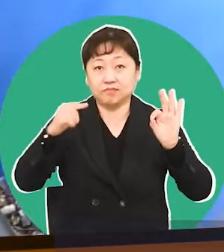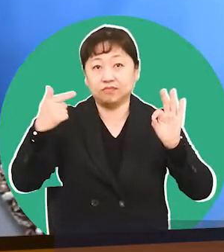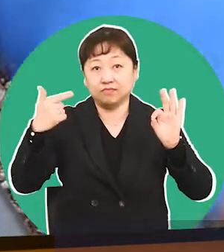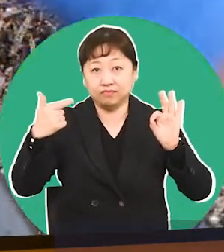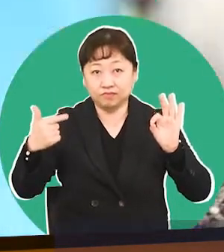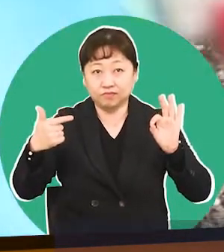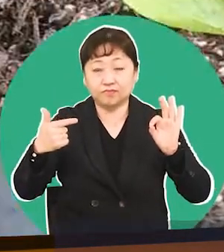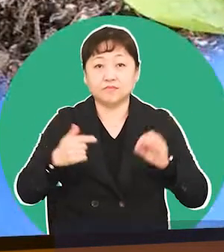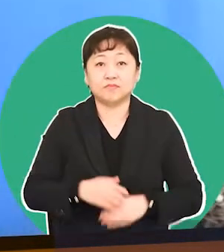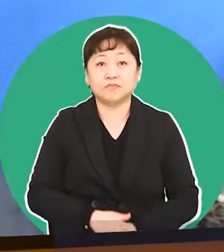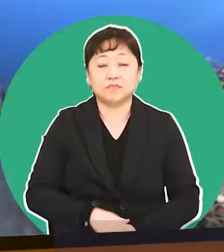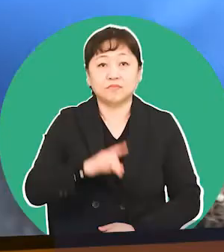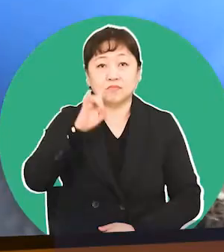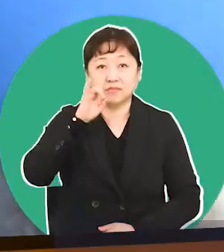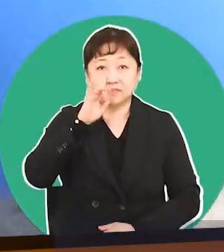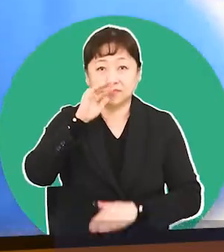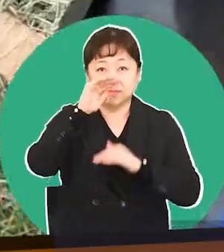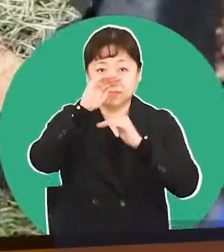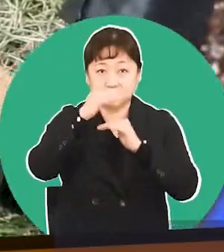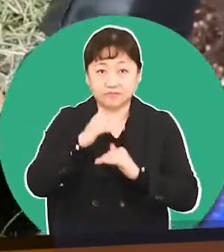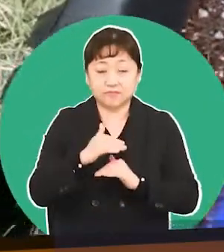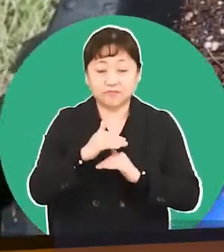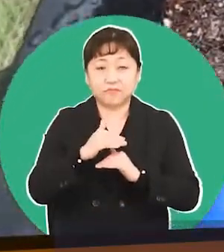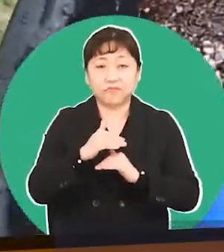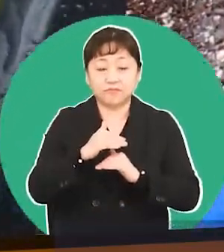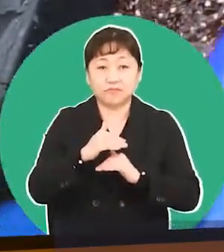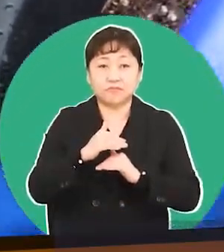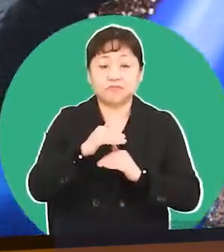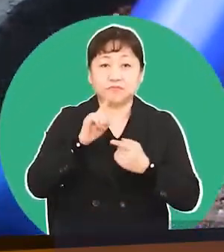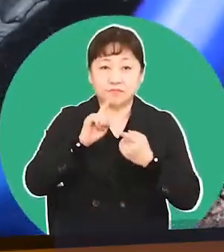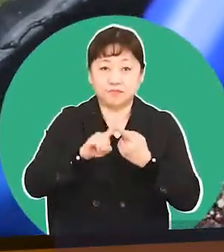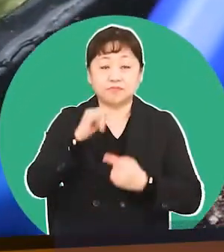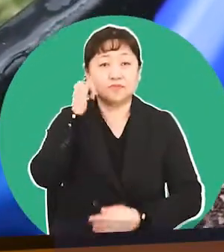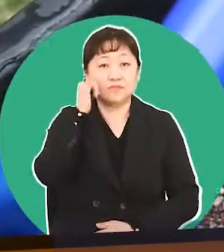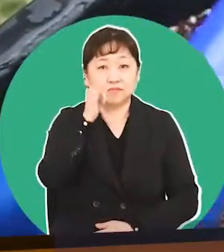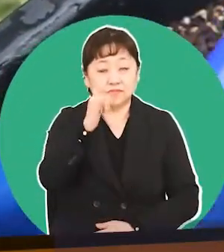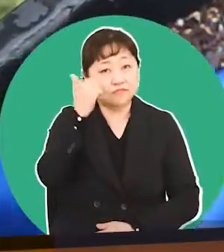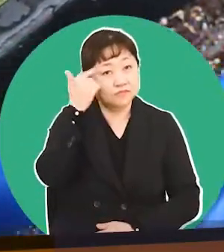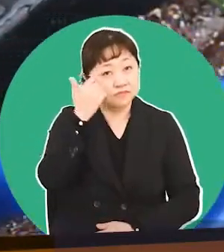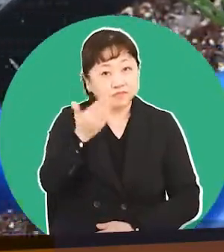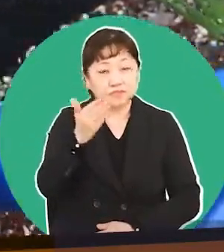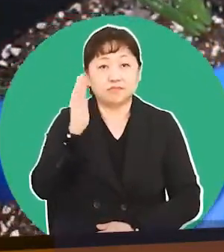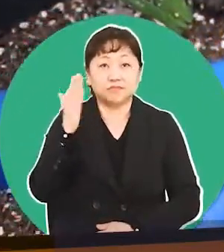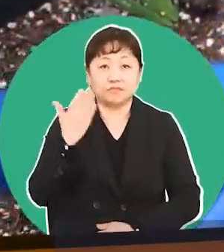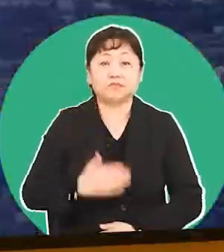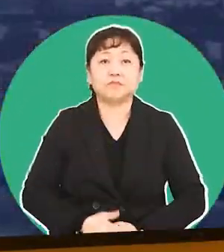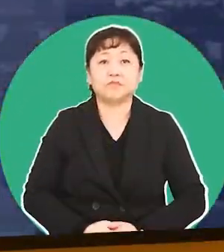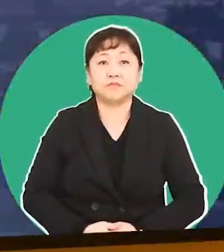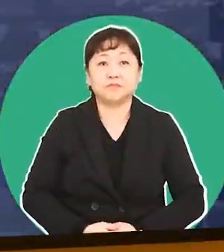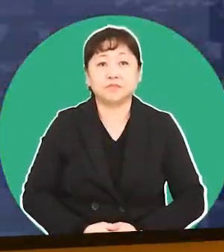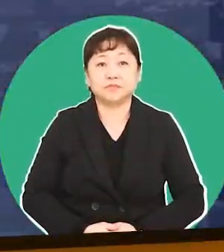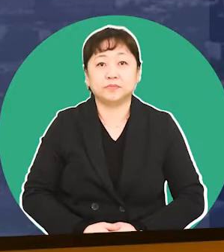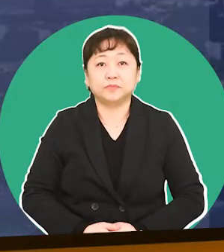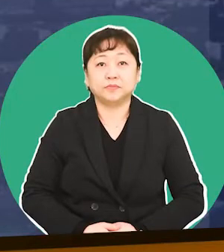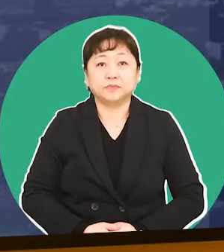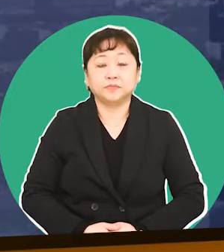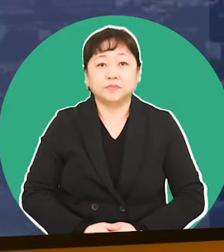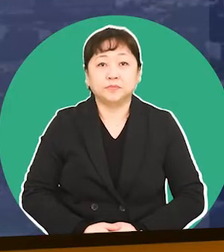오후 6시까지이며 기타 이용 관련 궁금한 사안 은 전화로 문의하시면 됩니다